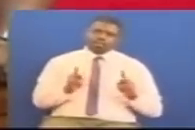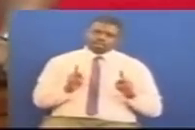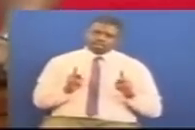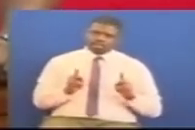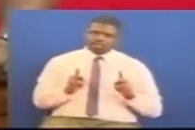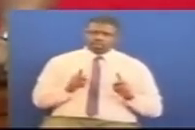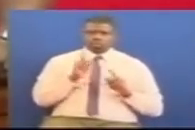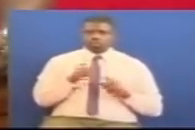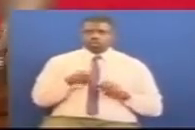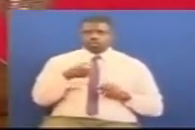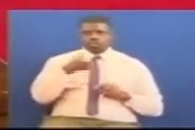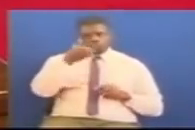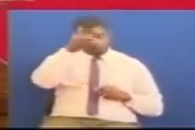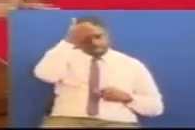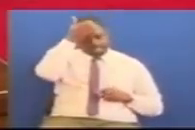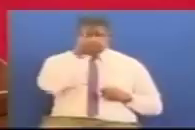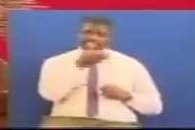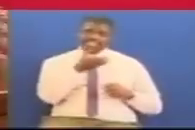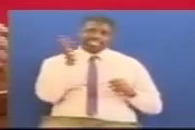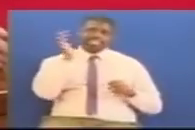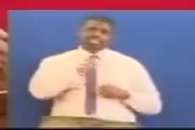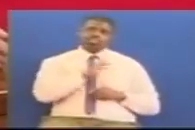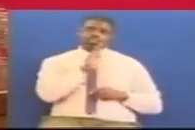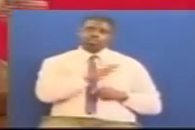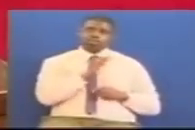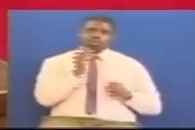tunao wakunga ambao siku zao zikifika